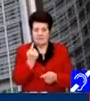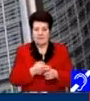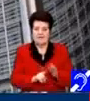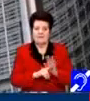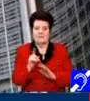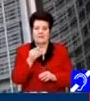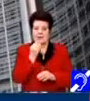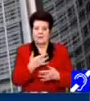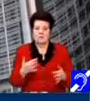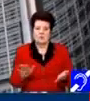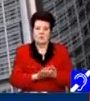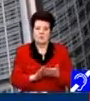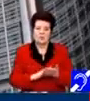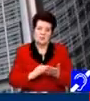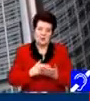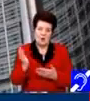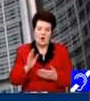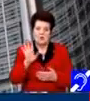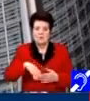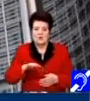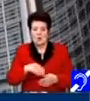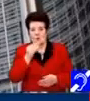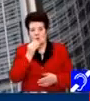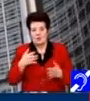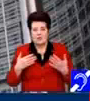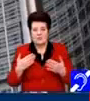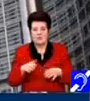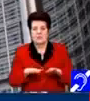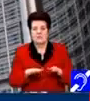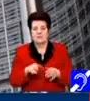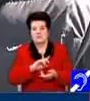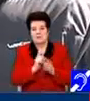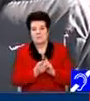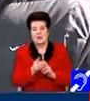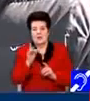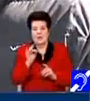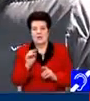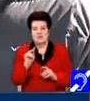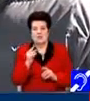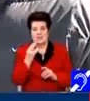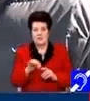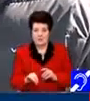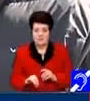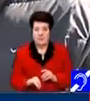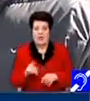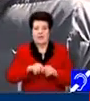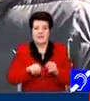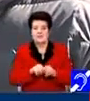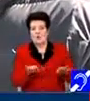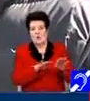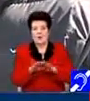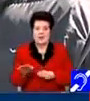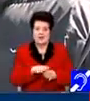lansarea produsului la o calitate superioară și după ce consumatorii se obișnuiesc să-l cumpere, schimbarea rețetei. Potrivit unor analize